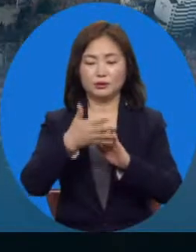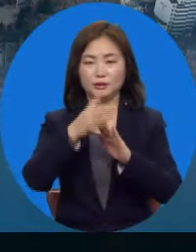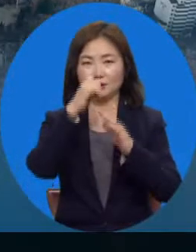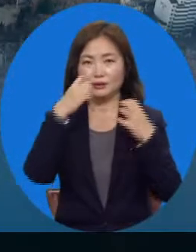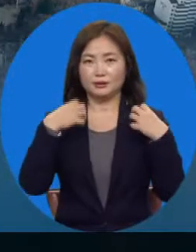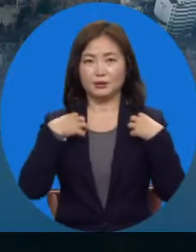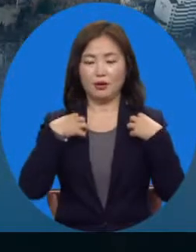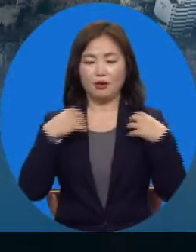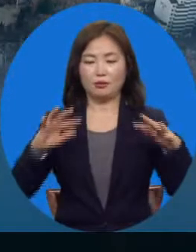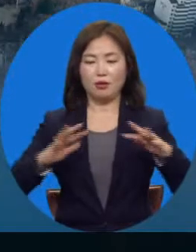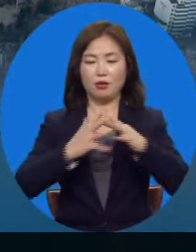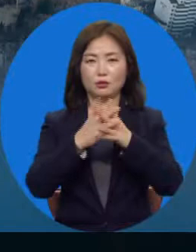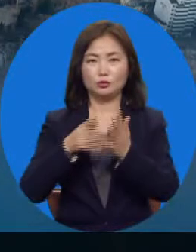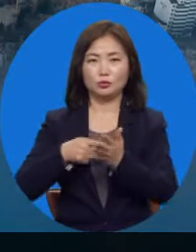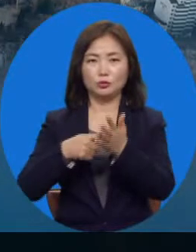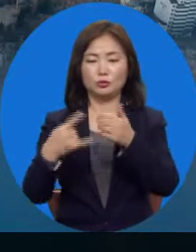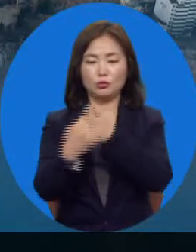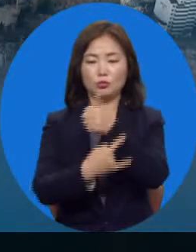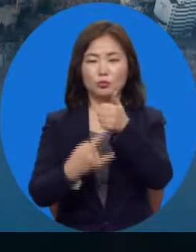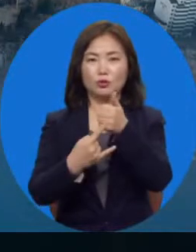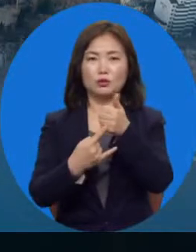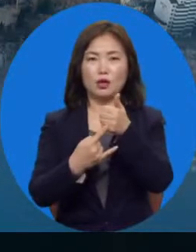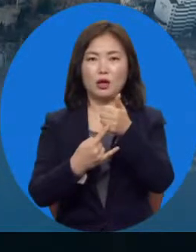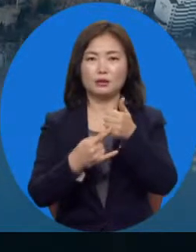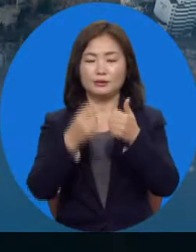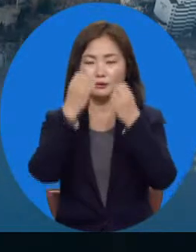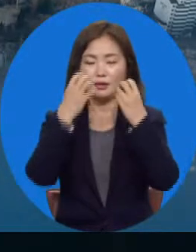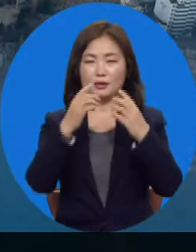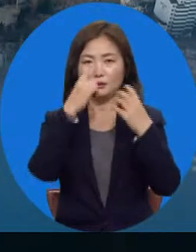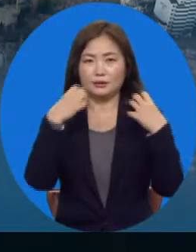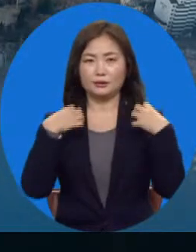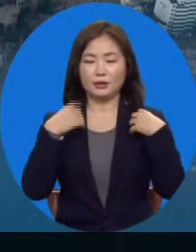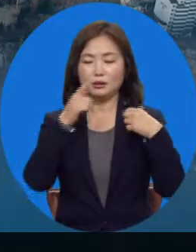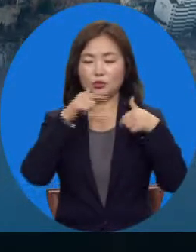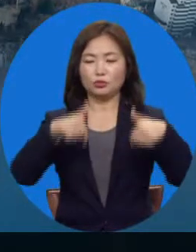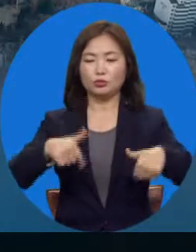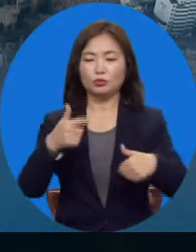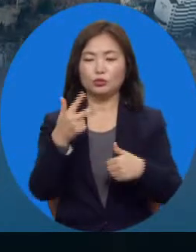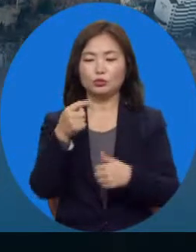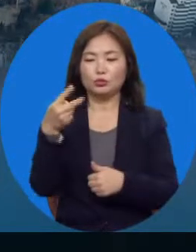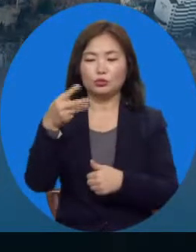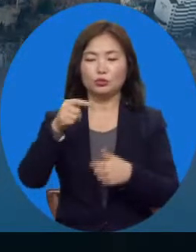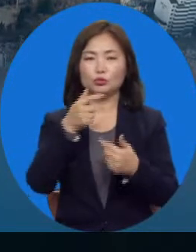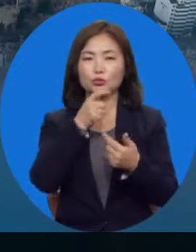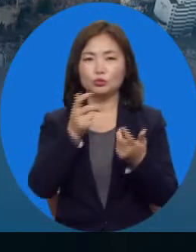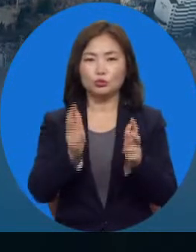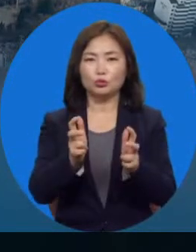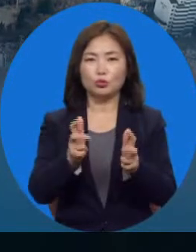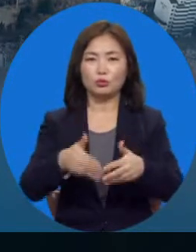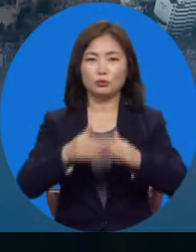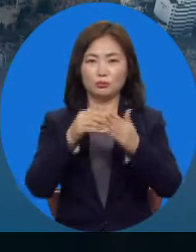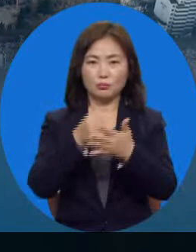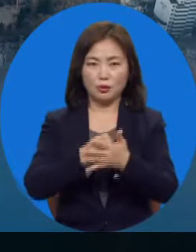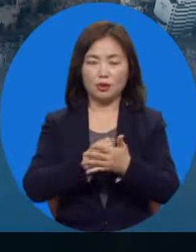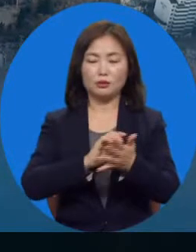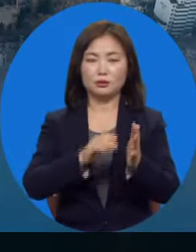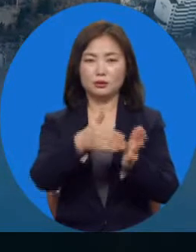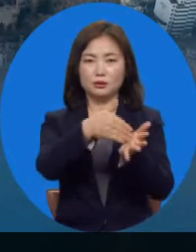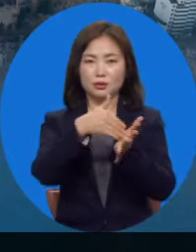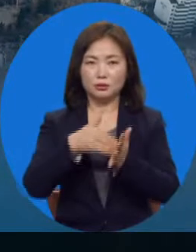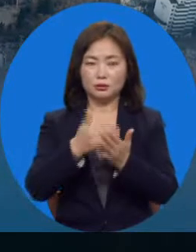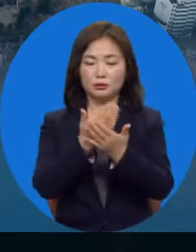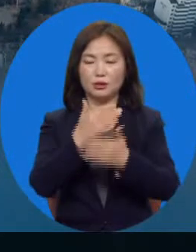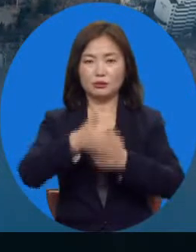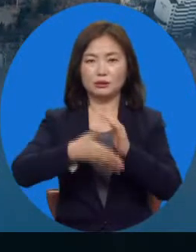대구시 신청사 건립추진공론화위원회는 새 청사를 달서구 두류정수장터에 짓기로 한 시민참여단의